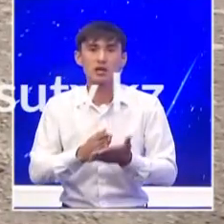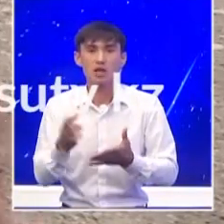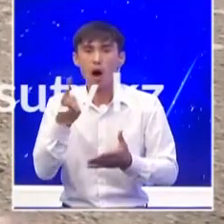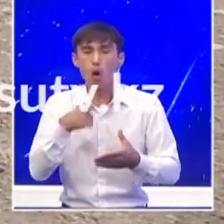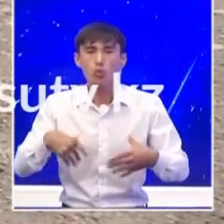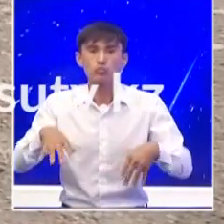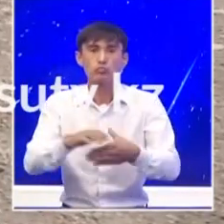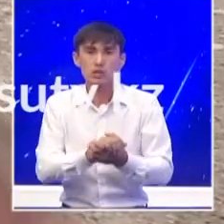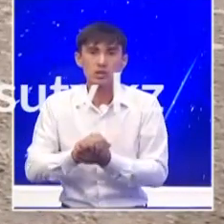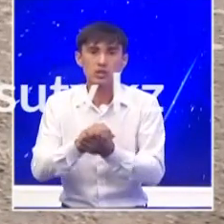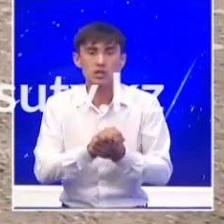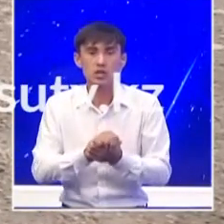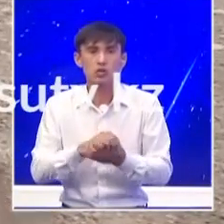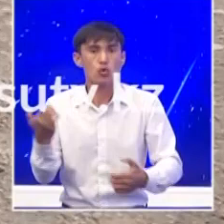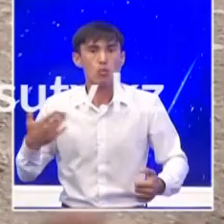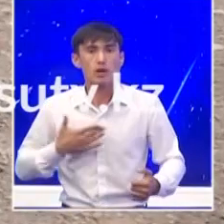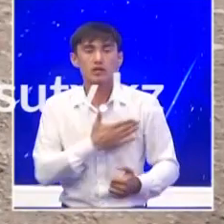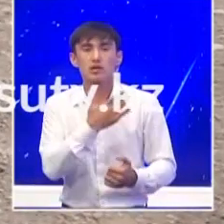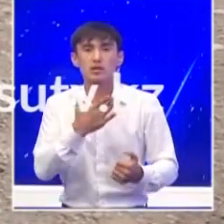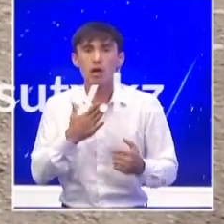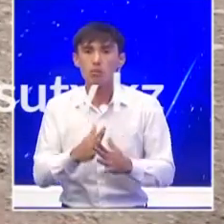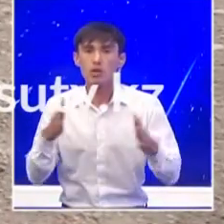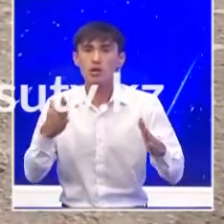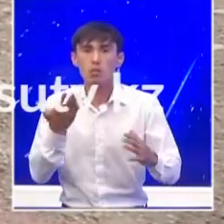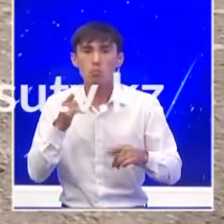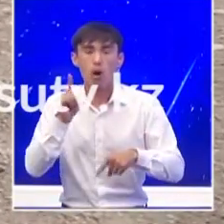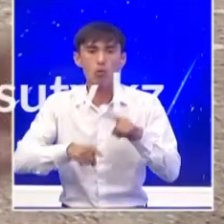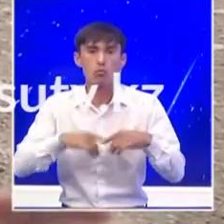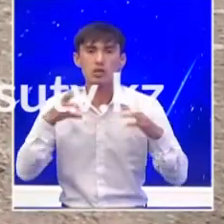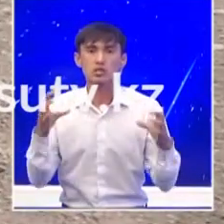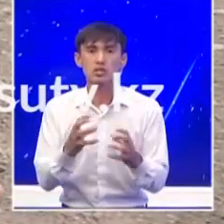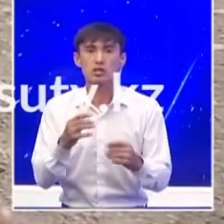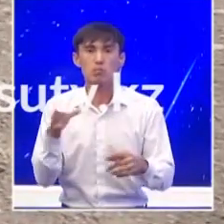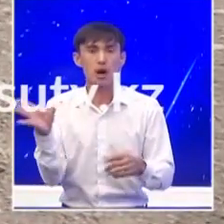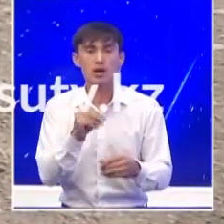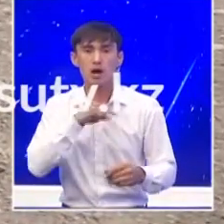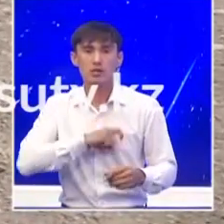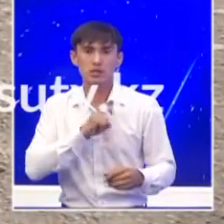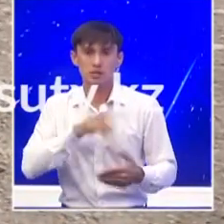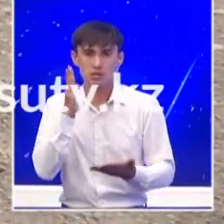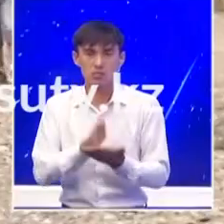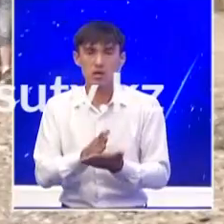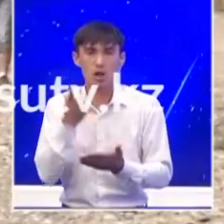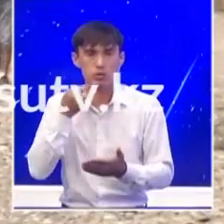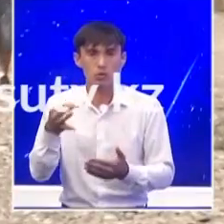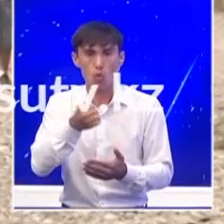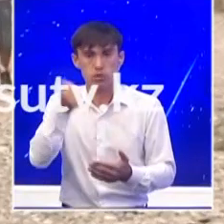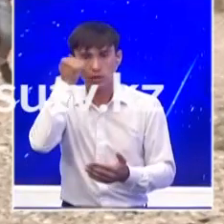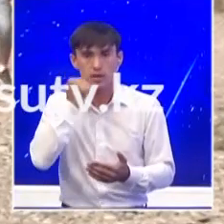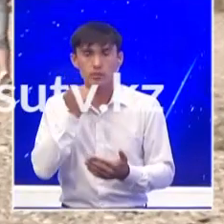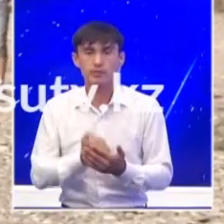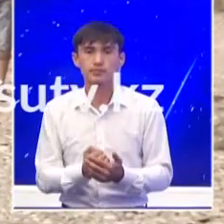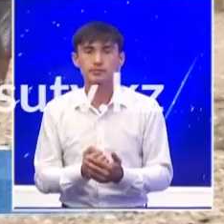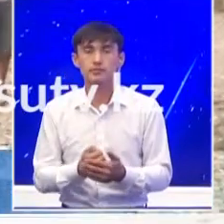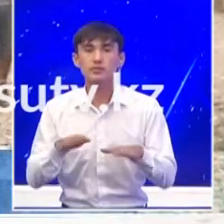ауызбіршілік, жомарттық, кеңпейілдік, бауырмашылдық деген барлық қасиет мен осы жерде жиналып тұр. Соған көзіміз жетіп тұр. Осында жергілікті өзін өзі